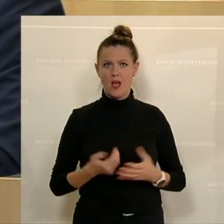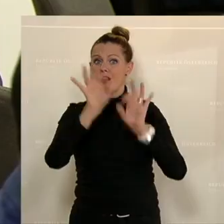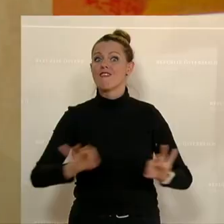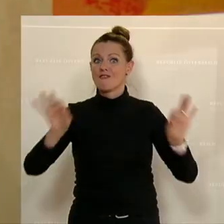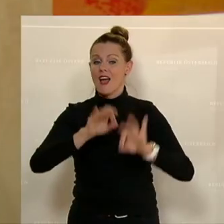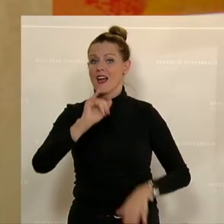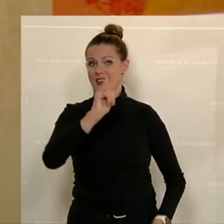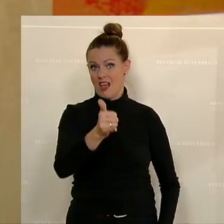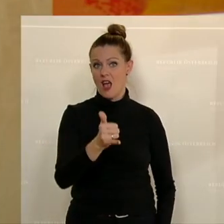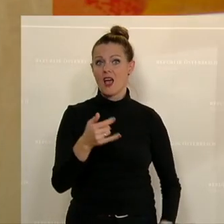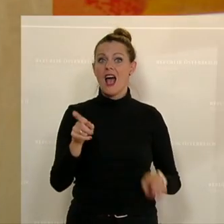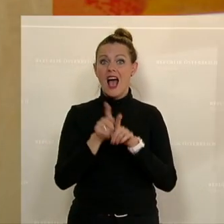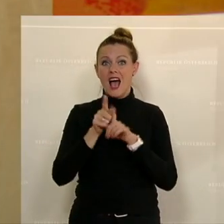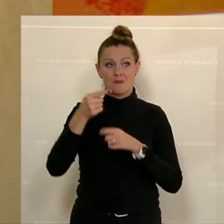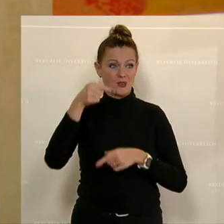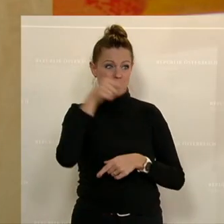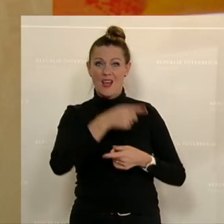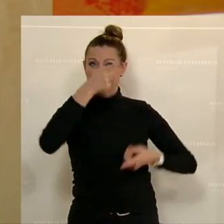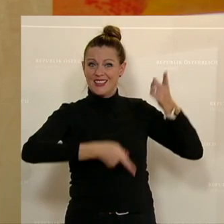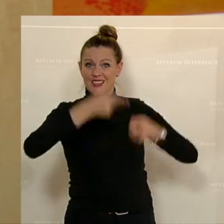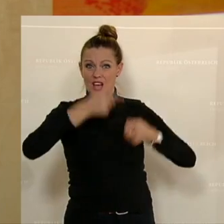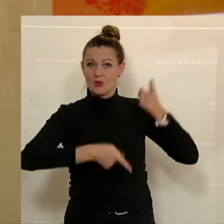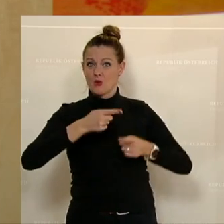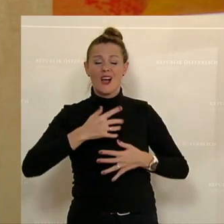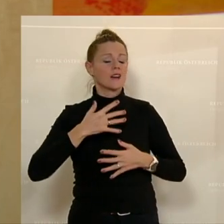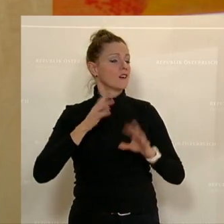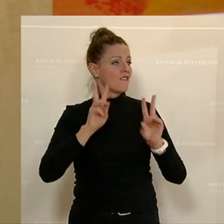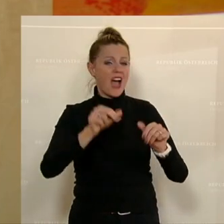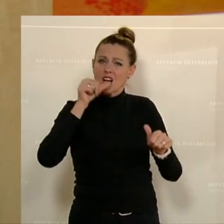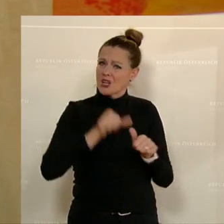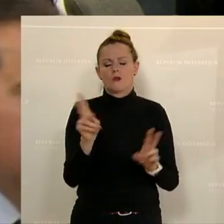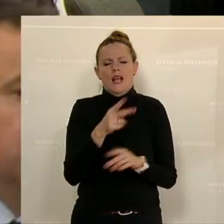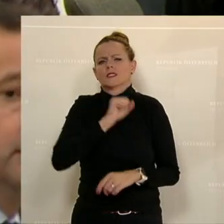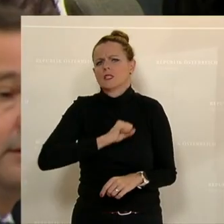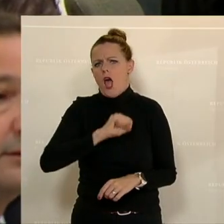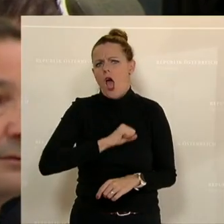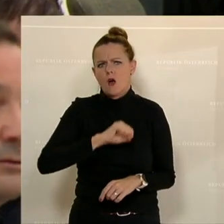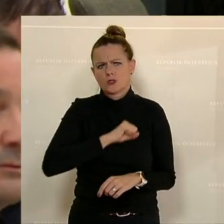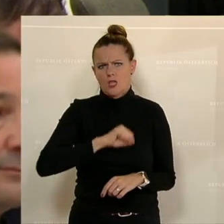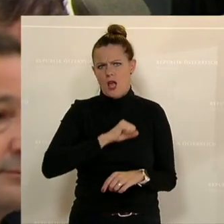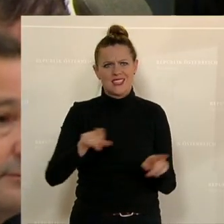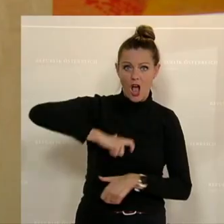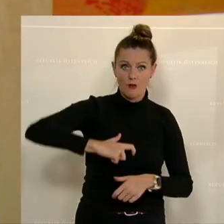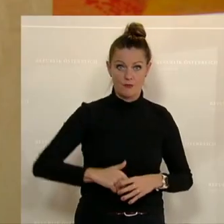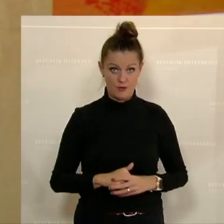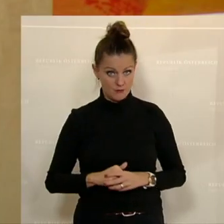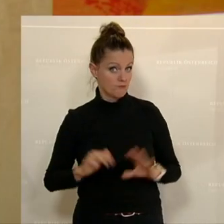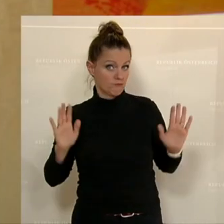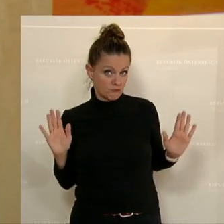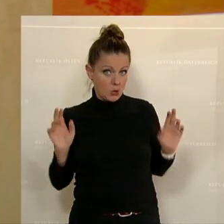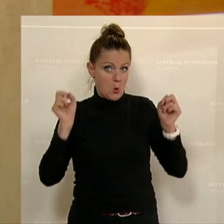Klimaterroristen. Aber es ist eine Diktatur mit den grausamsten Menschenrechtsverletzungen. So wie wir damals.